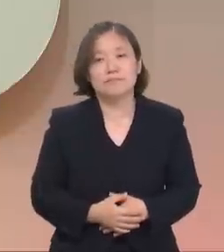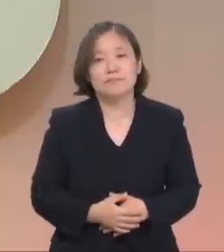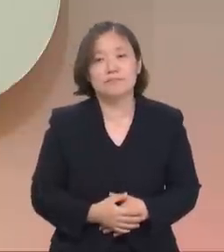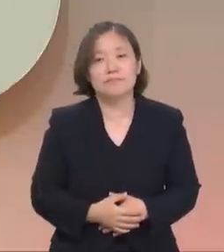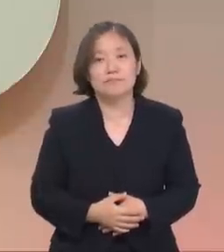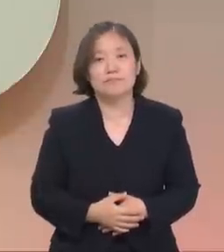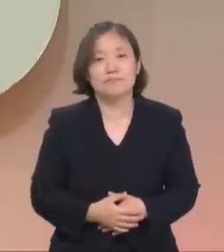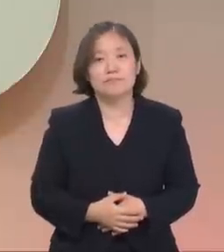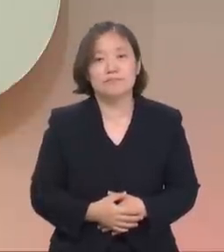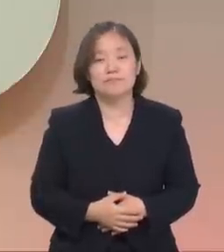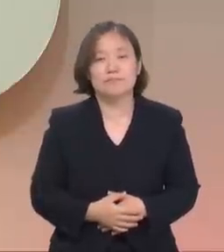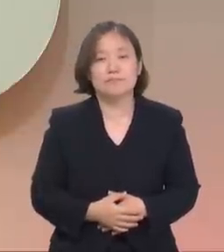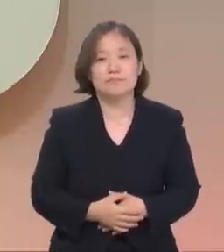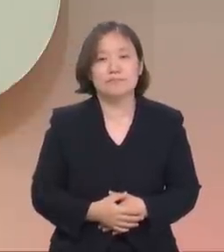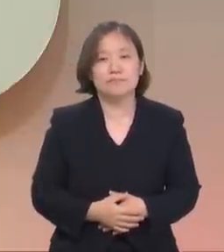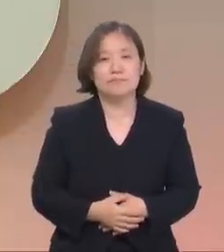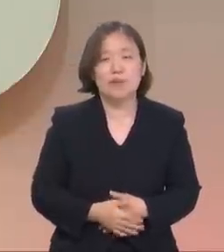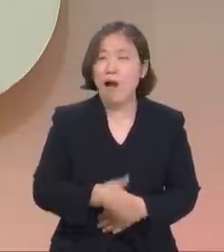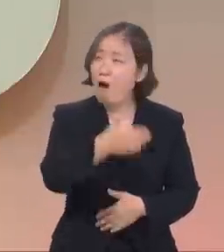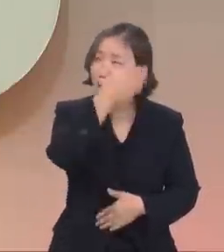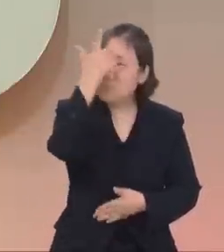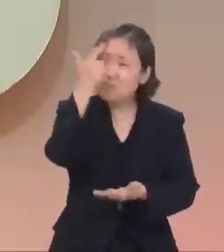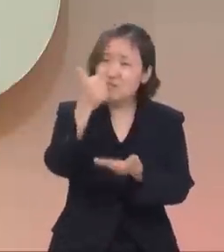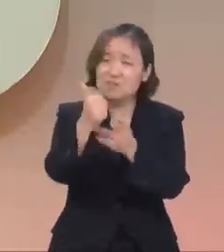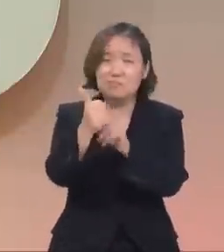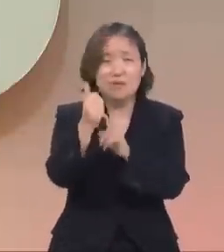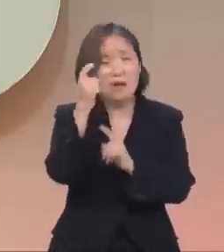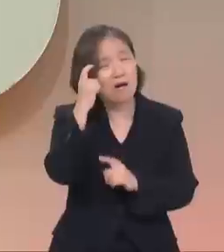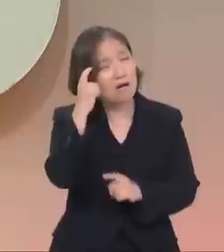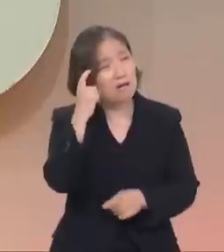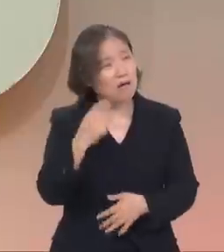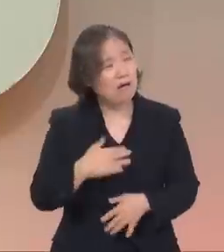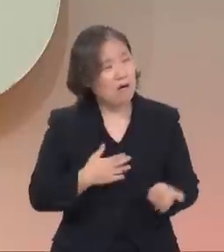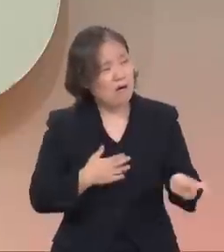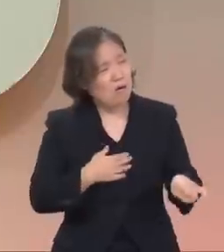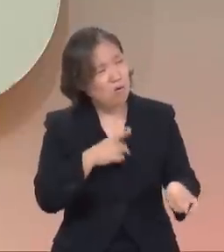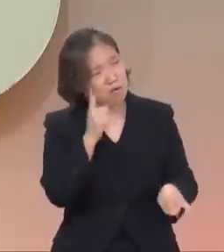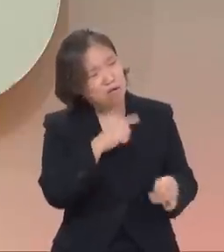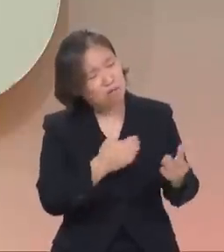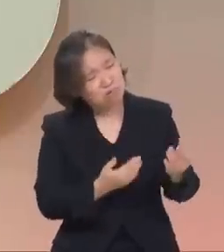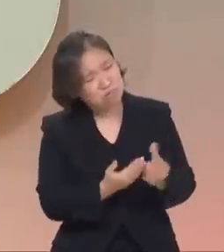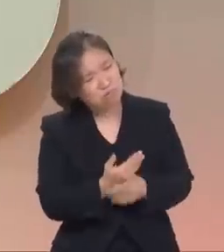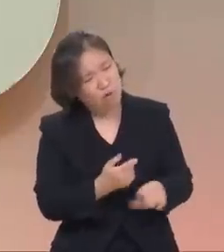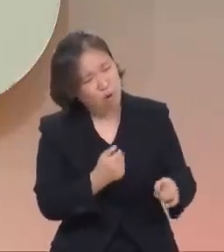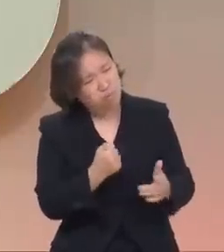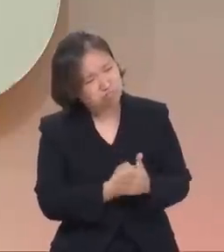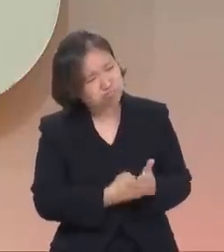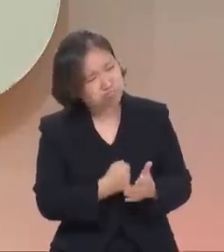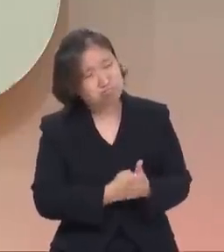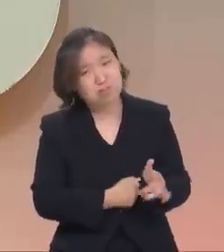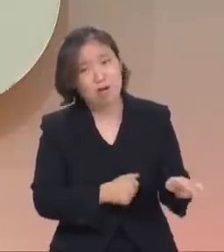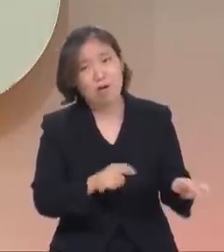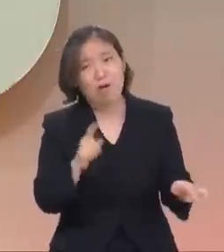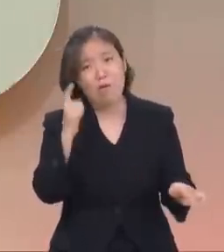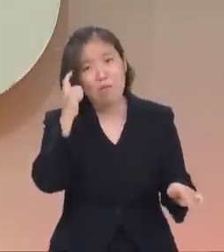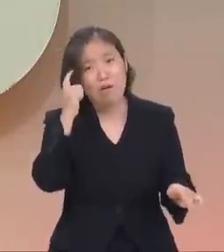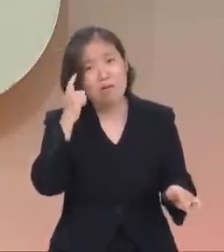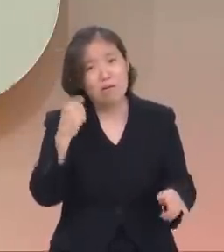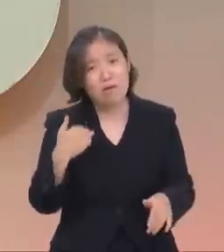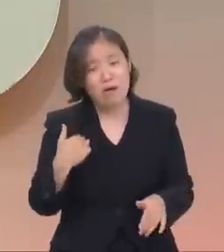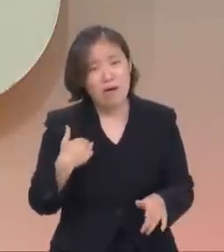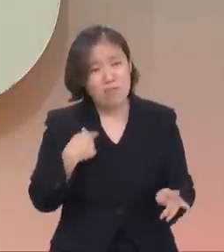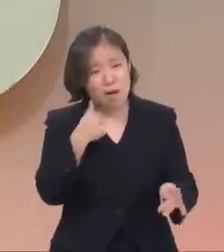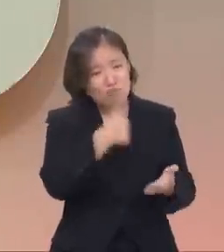그때 그 젊은 스님은 왜 내가 이런 일을 겪어야 되나 내가 왜 이런 억울한 누명을